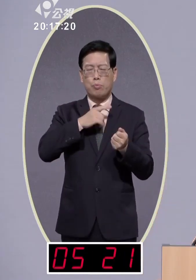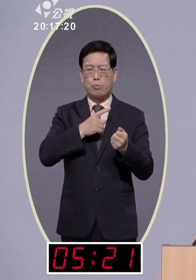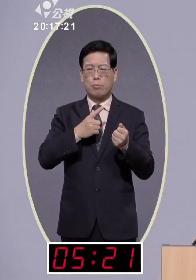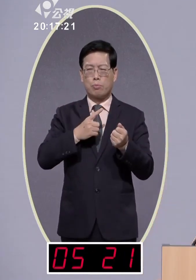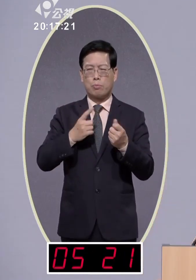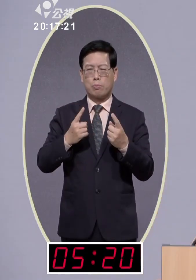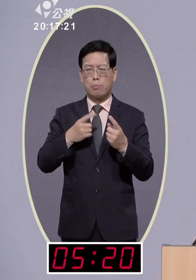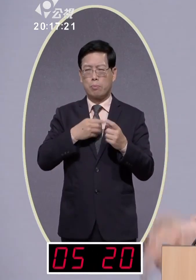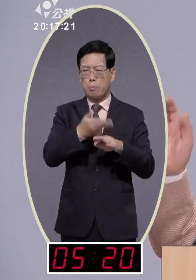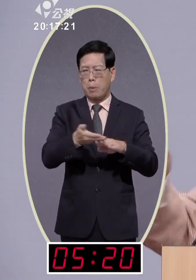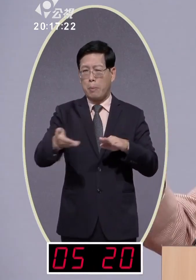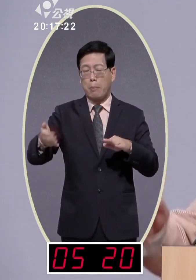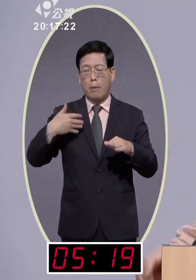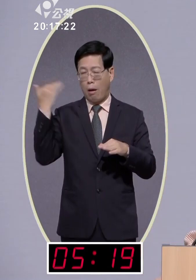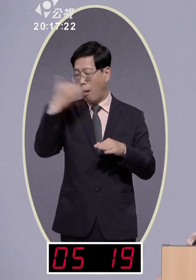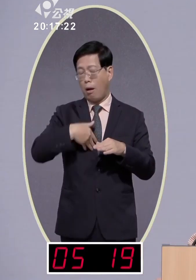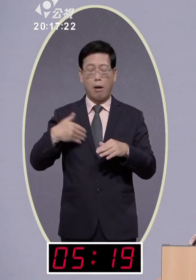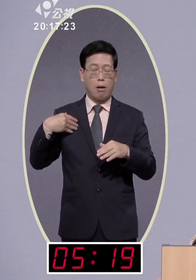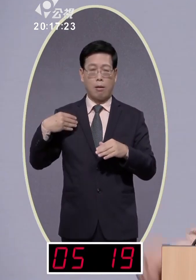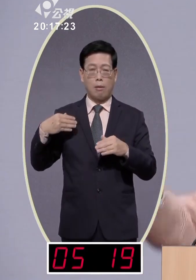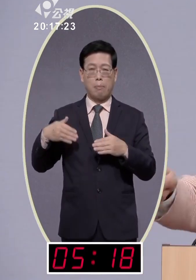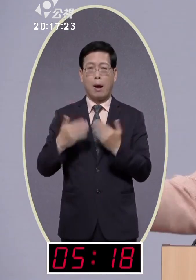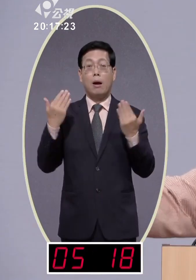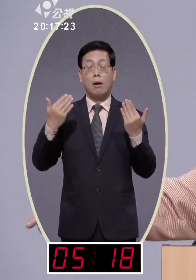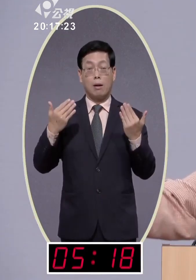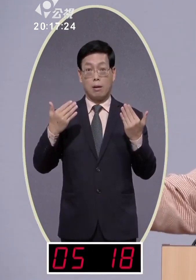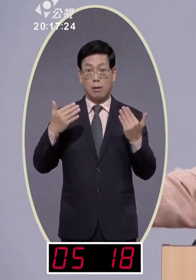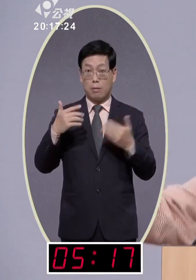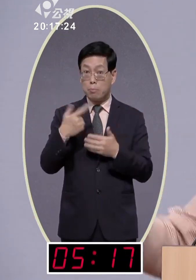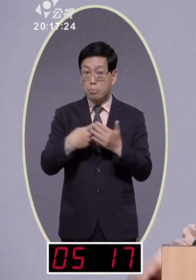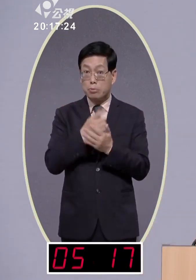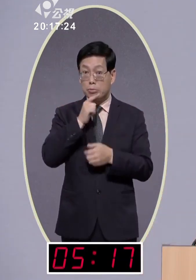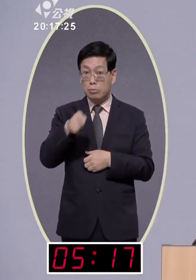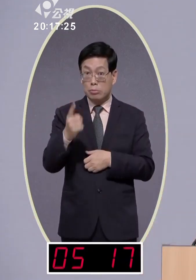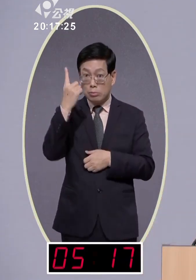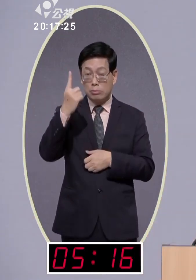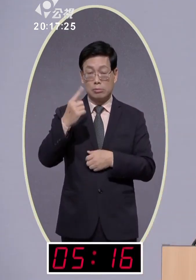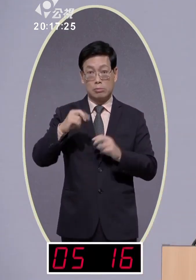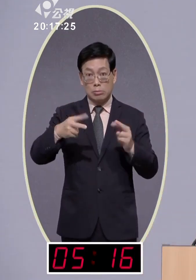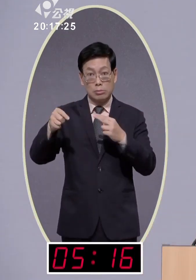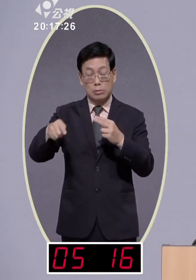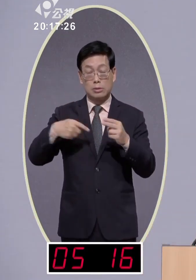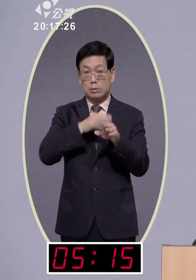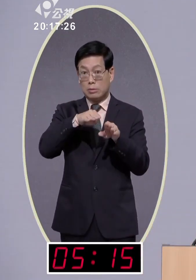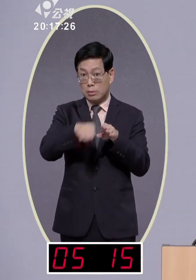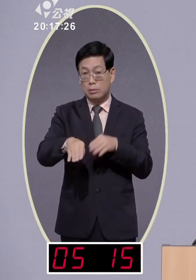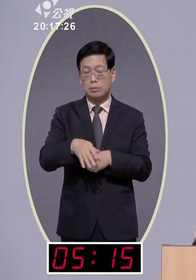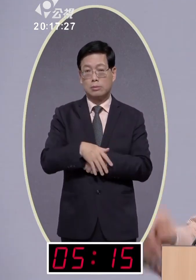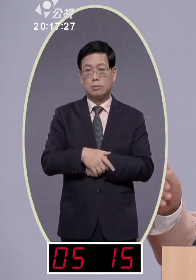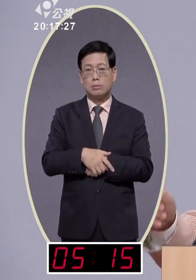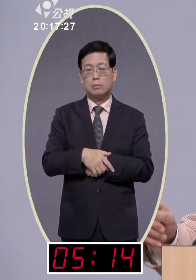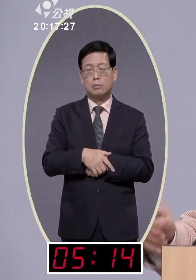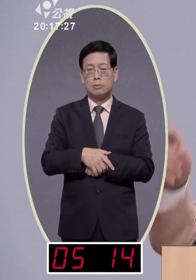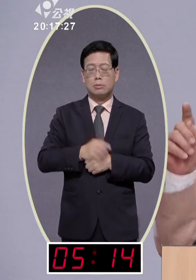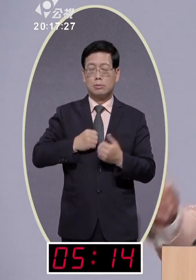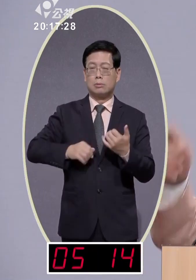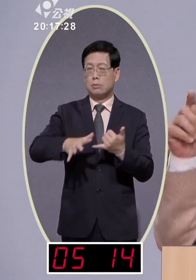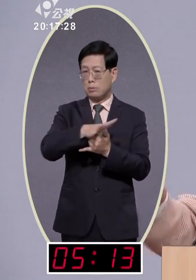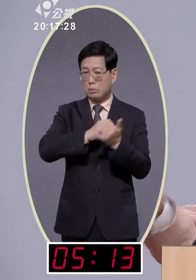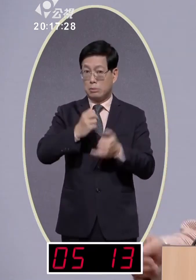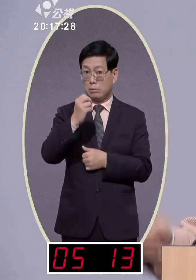祸，去处理善后，不是只有修这一个交流道，全